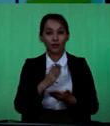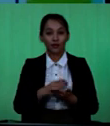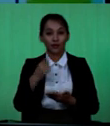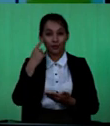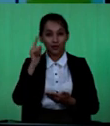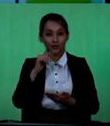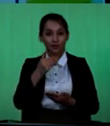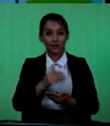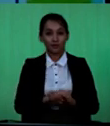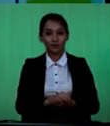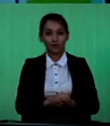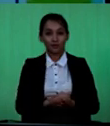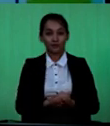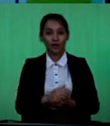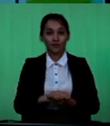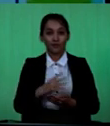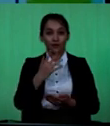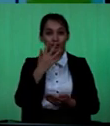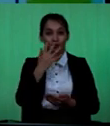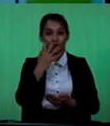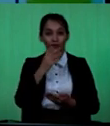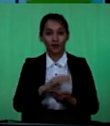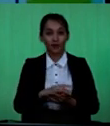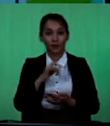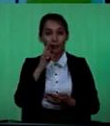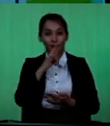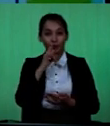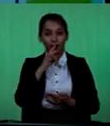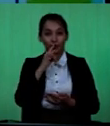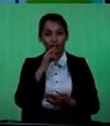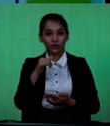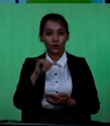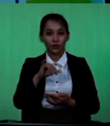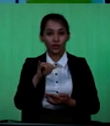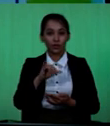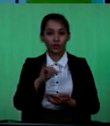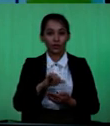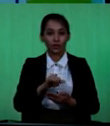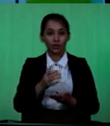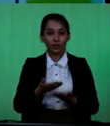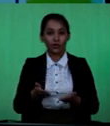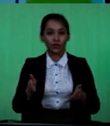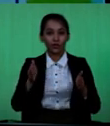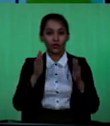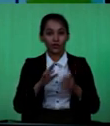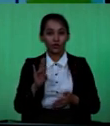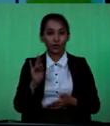bilasizmi? Ha, bu rasmda benzin soladigan idish. Lekin bu